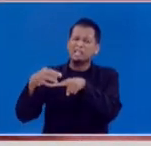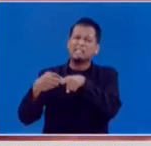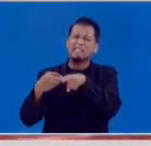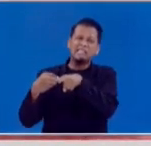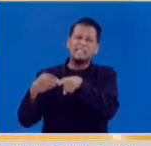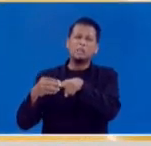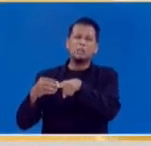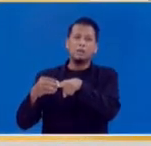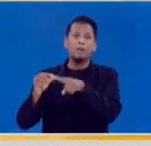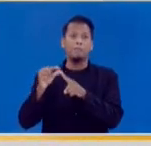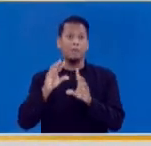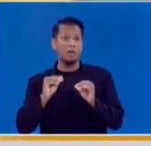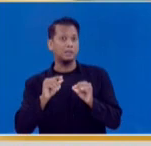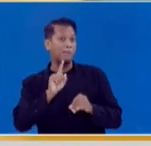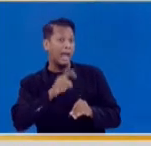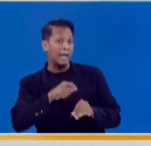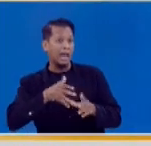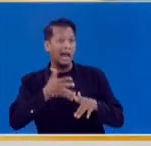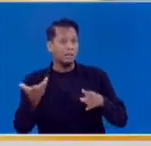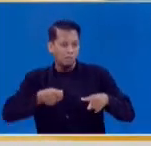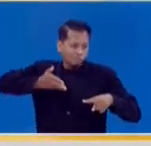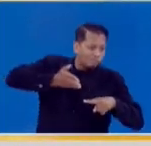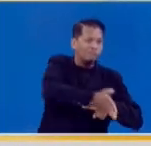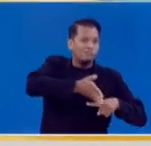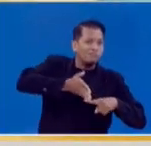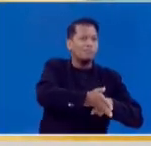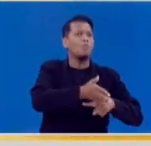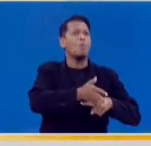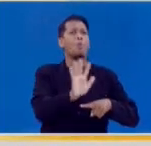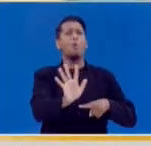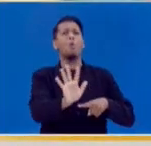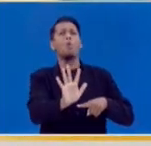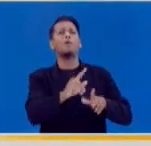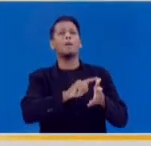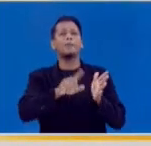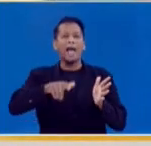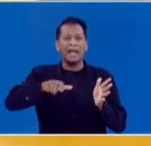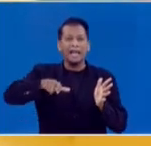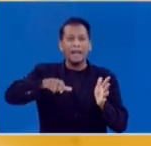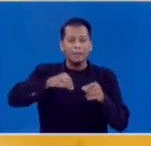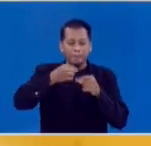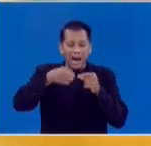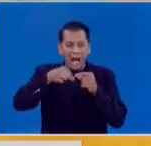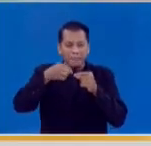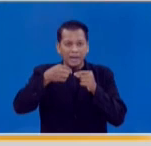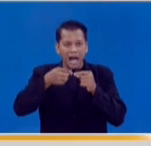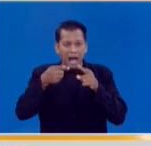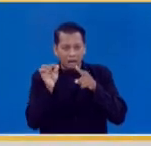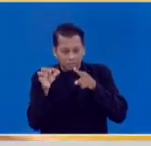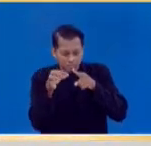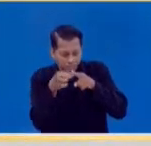tak menggunakan mesin pemotong jenis gerinda kecil, melainkan hanya menggunakan seutas benang. Benang tersebut dililitkan pada bagian